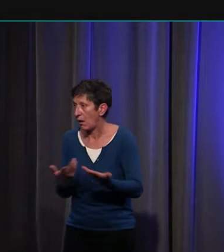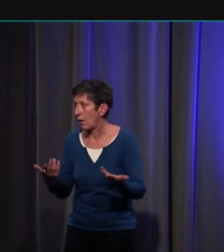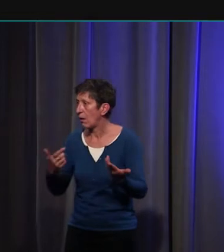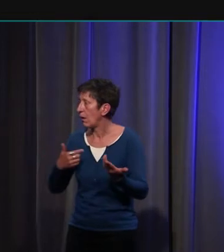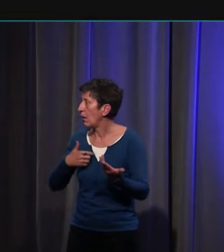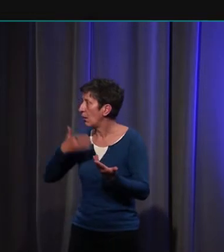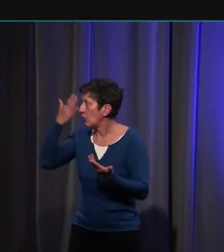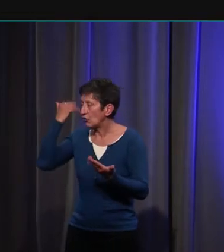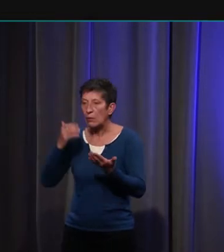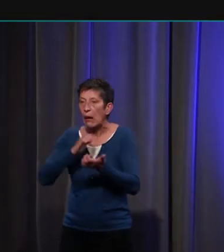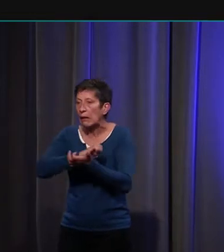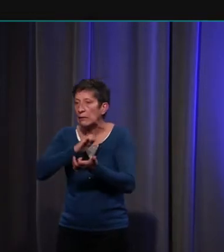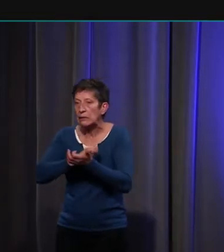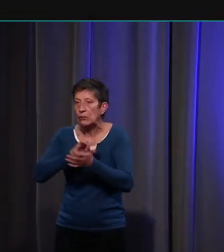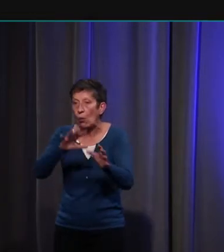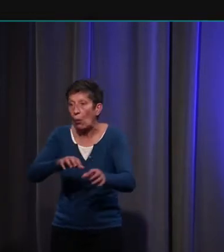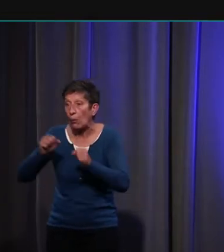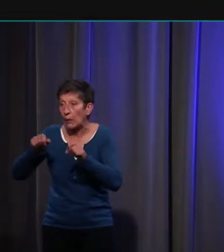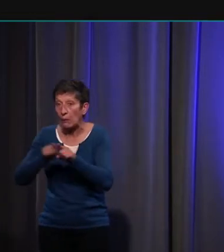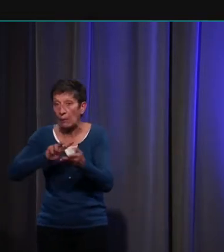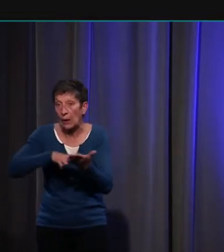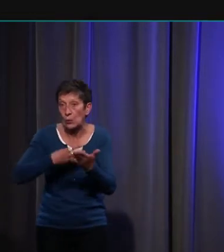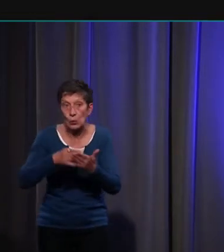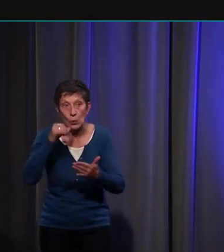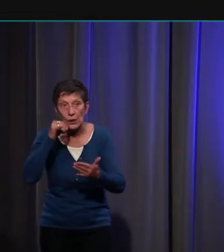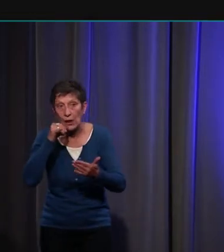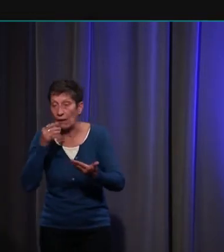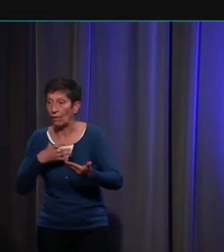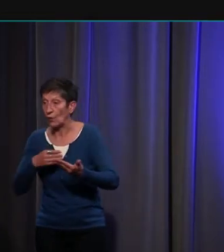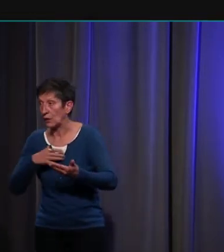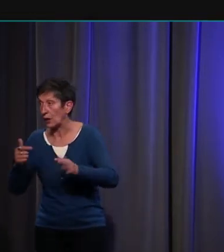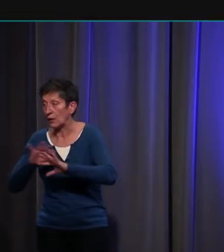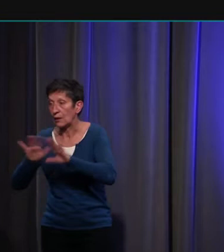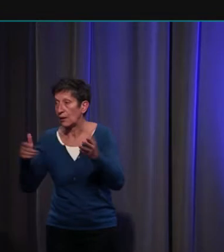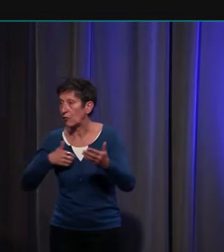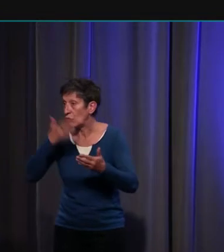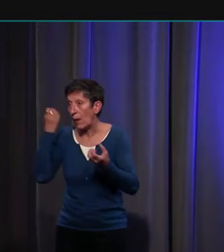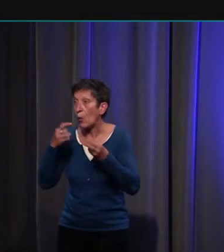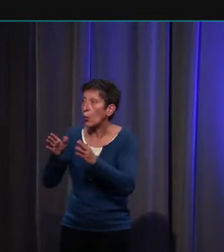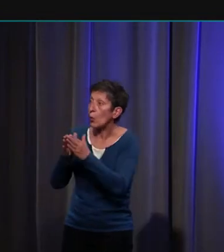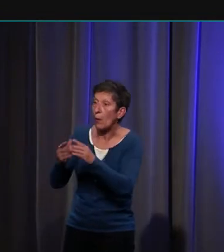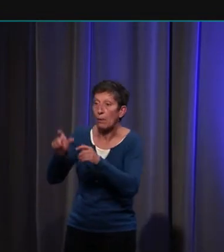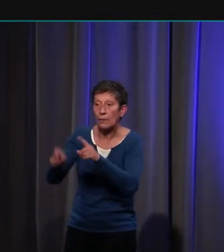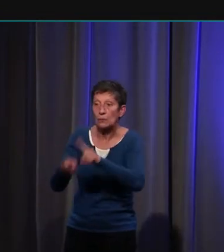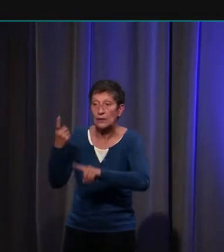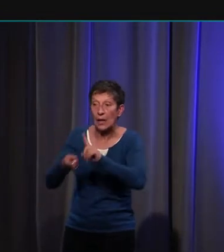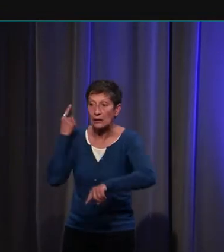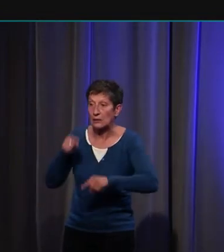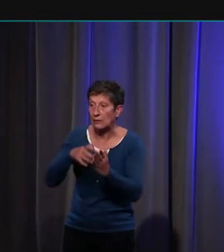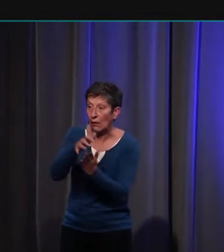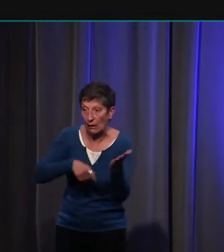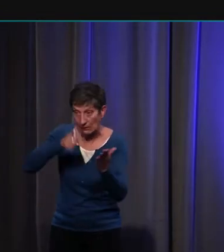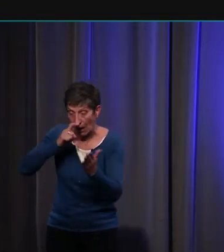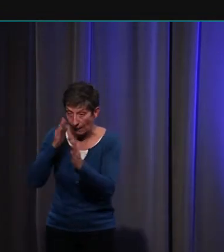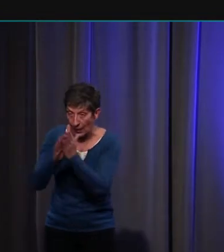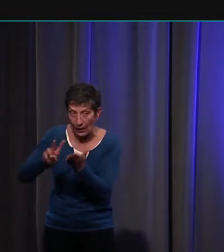sud a repris la traduction italienne française qui serait pas de raisonner tous il a demandé à des spécialistes d'aller voir les textes arabes mais